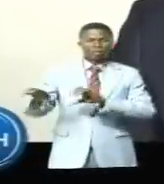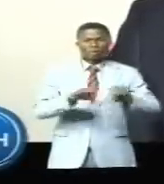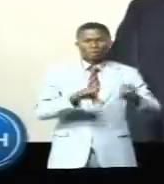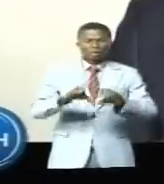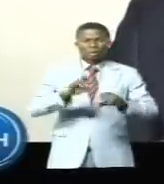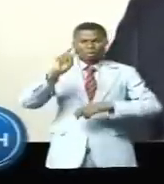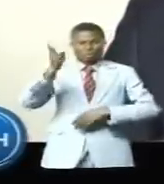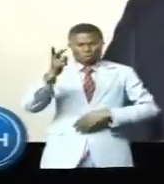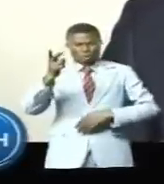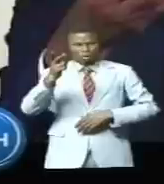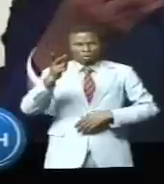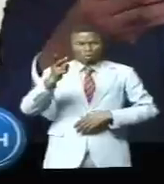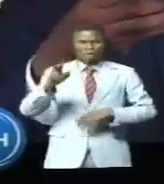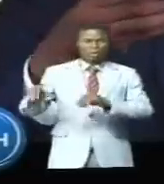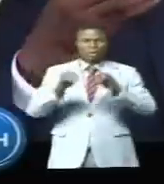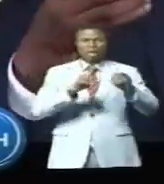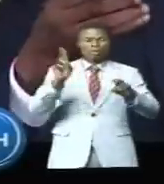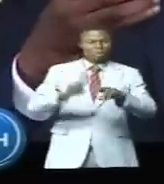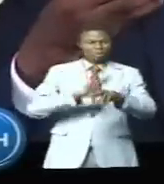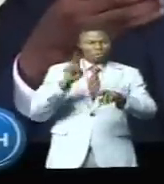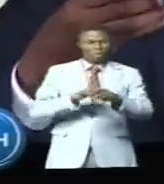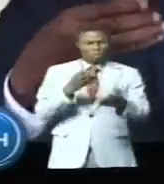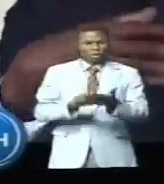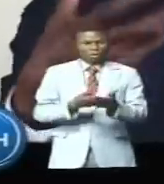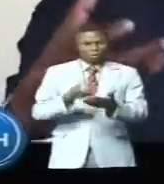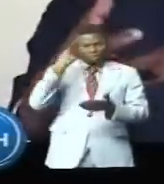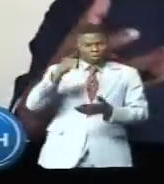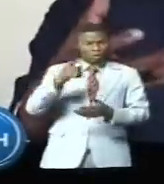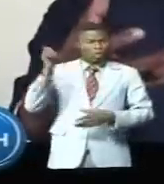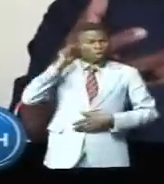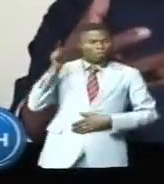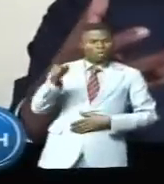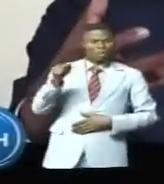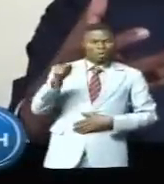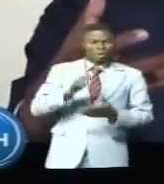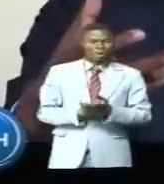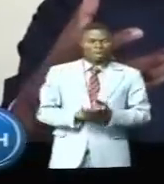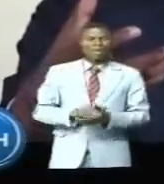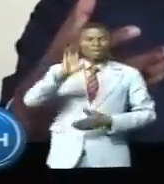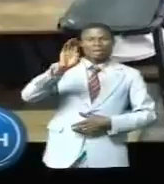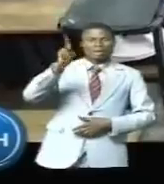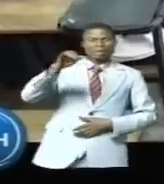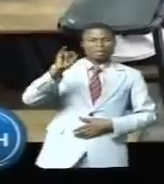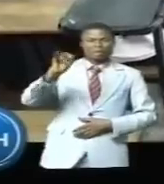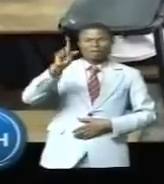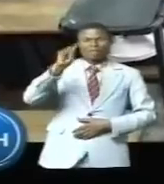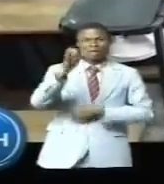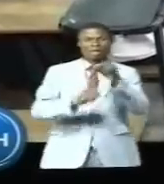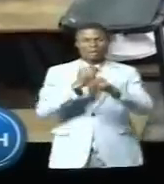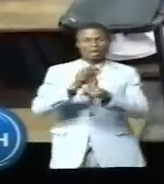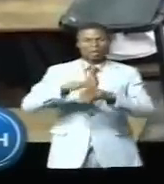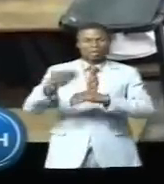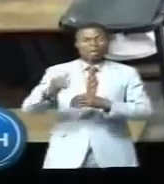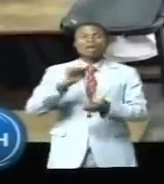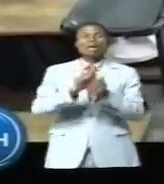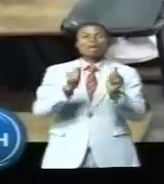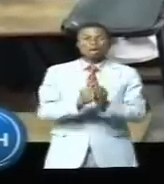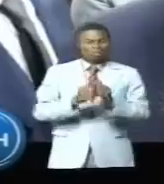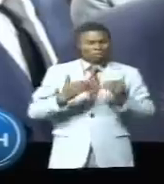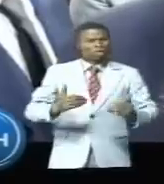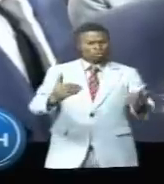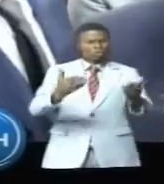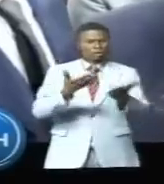la deuxième sur la mise en application. Pour le Zolo Bambi Lessa, la CPI, 20 ans après, est une affaire à